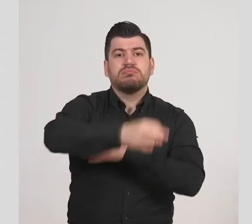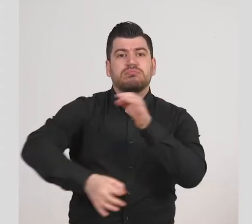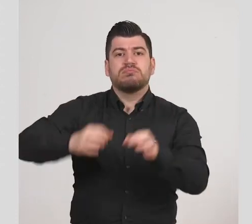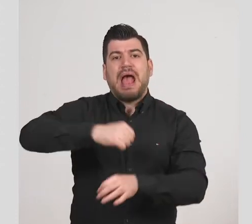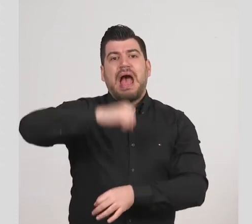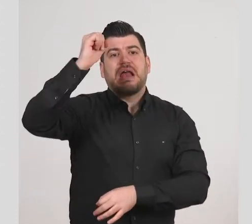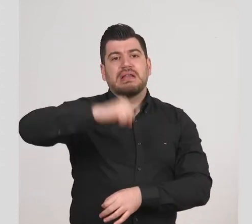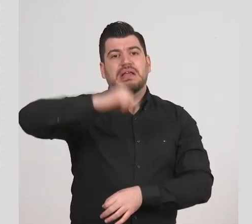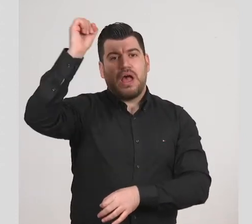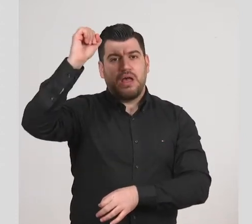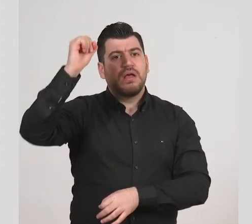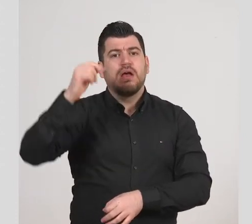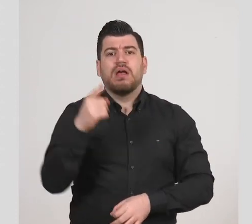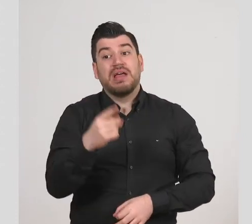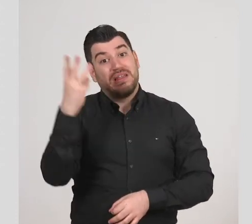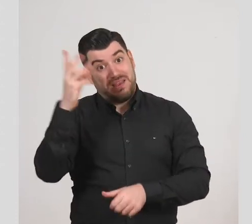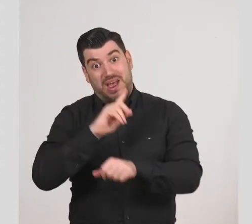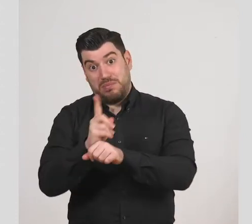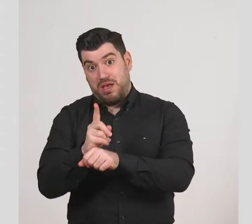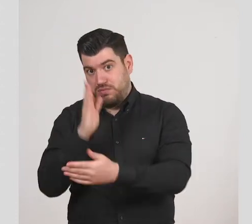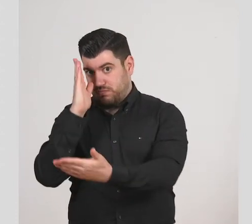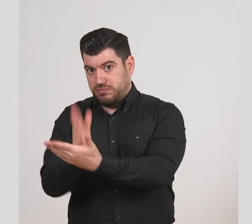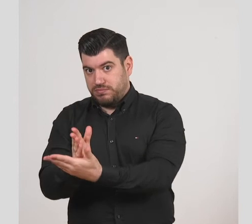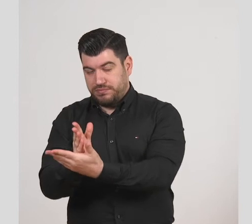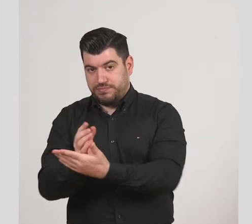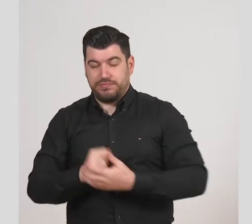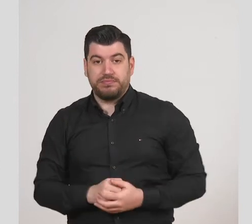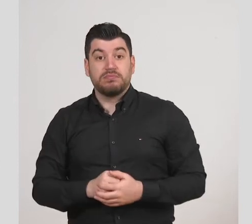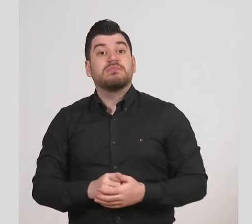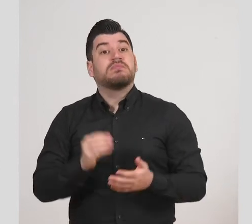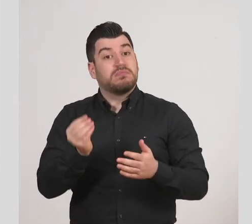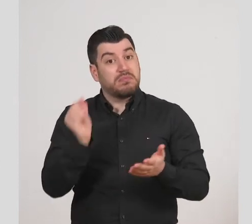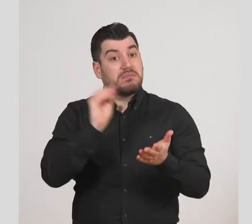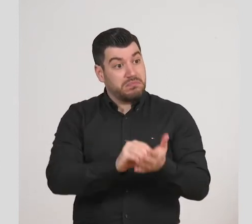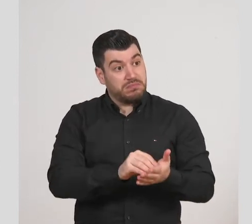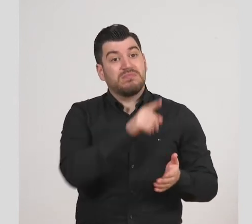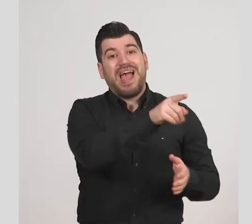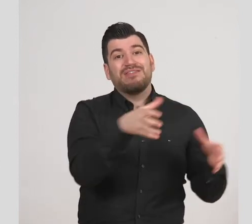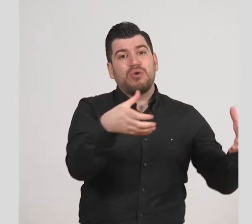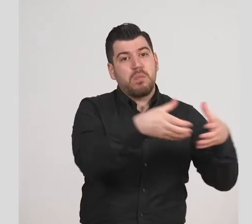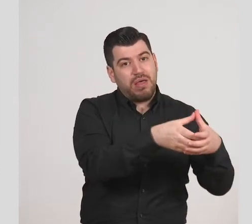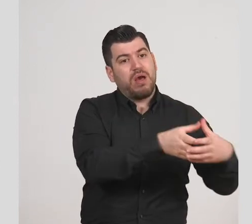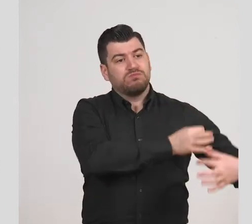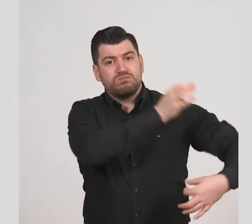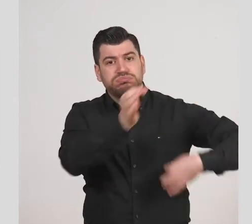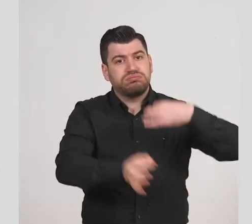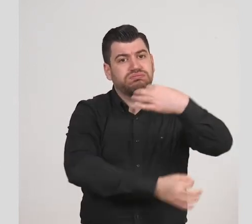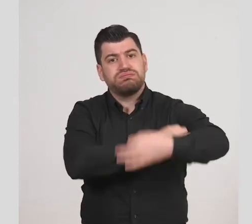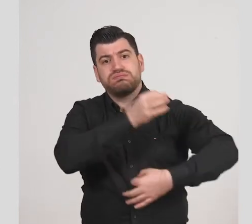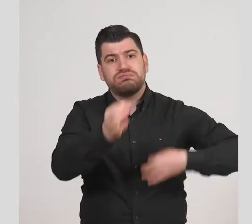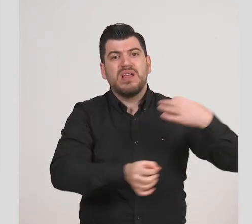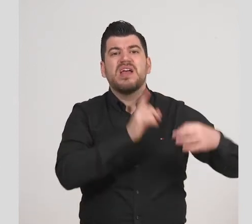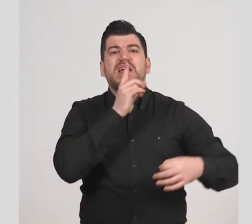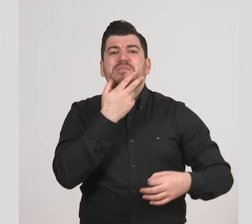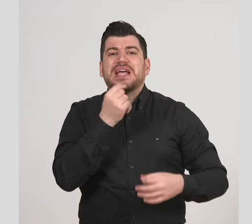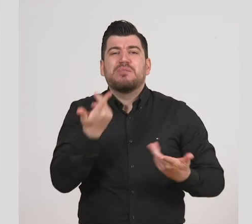η πρώτη ομάδα, για 3 λεπτά πάλι. Μετά ξαναδίνεται ο λόγος, σαν να